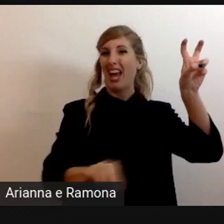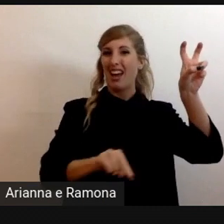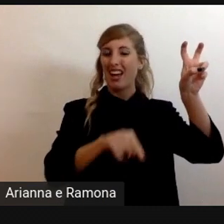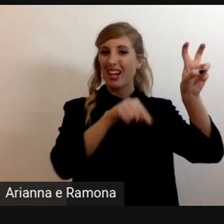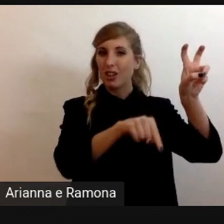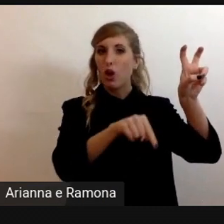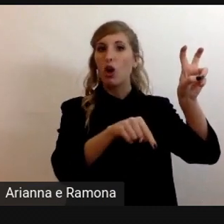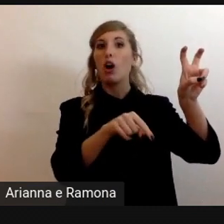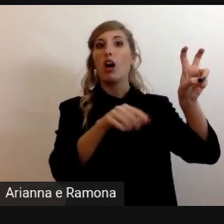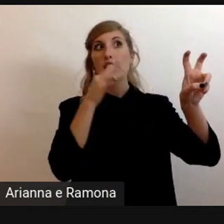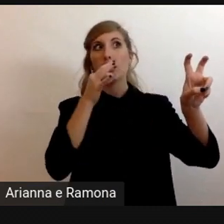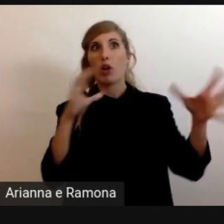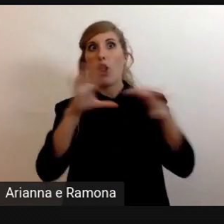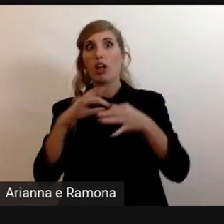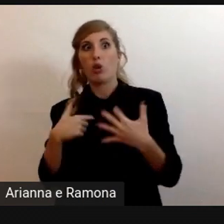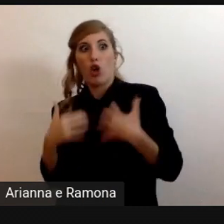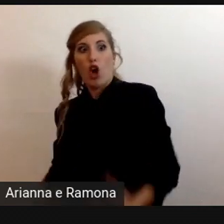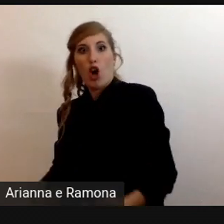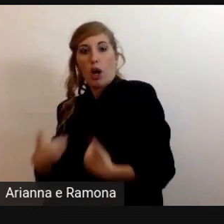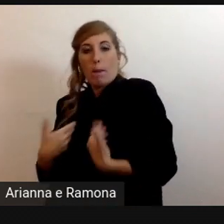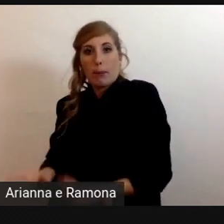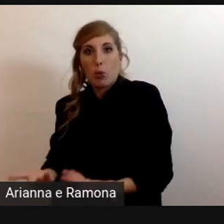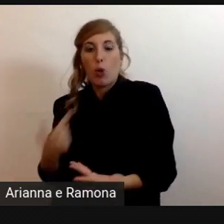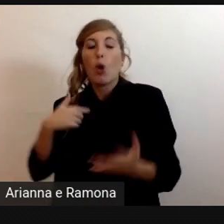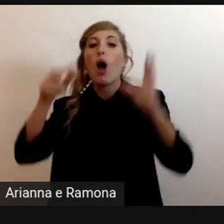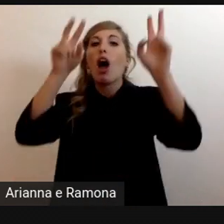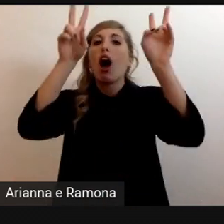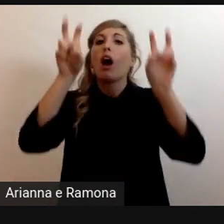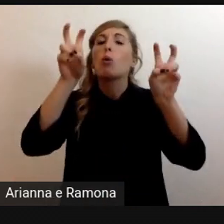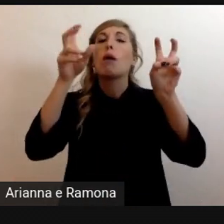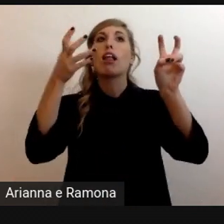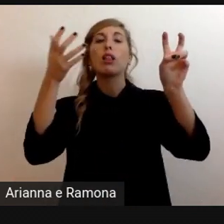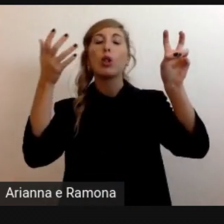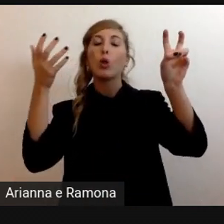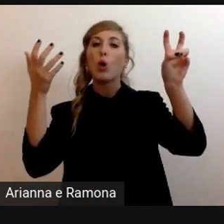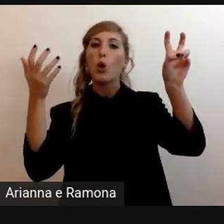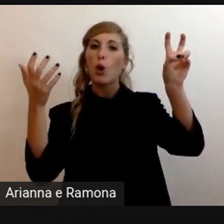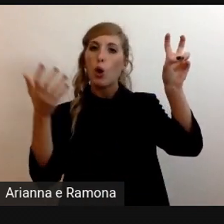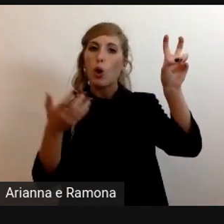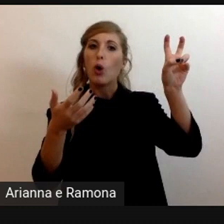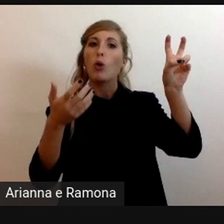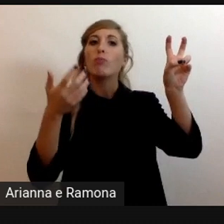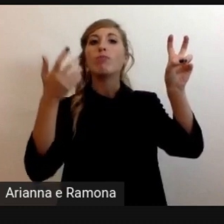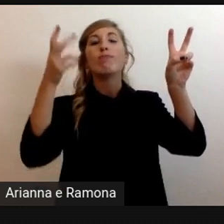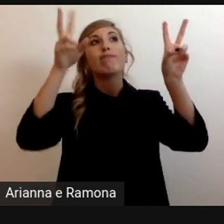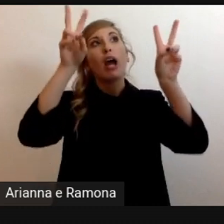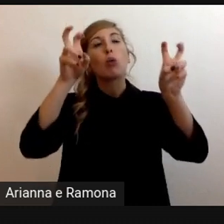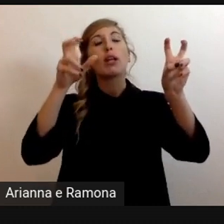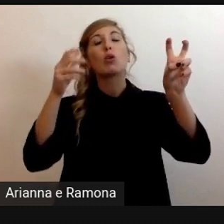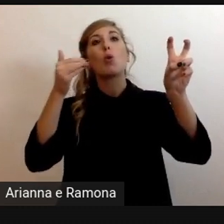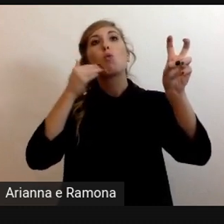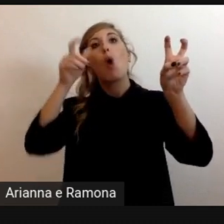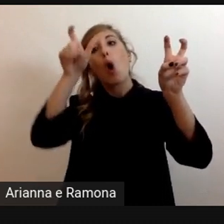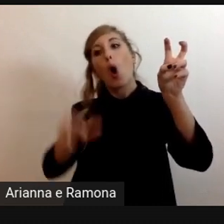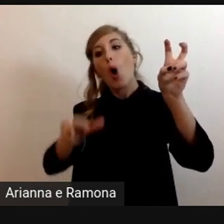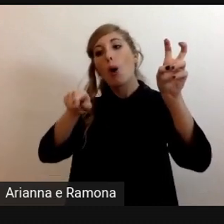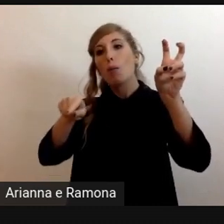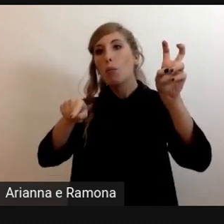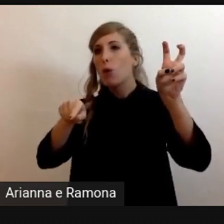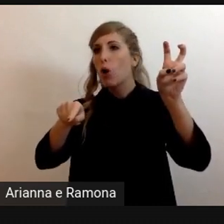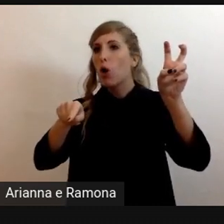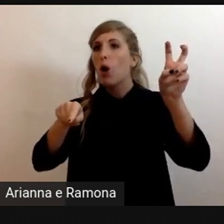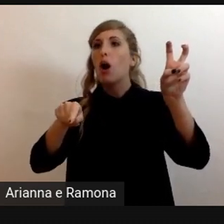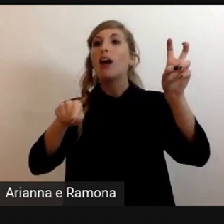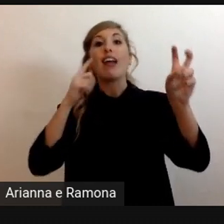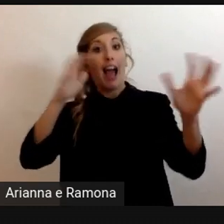quindi anche del corpo il tema del il tema dell'uomo e dell'auto dal